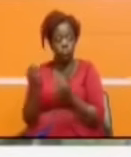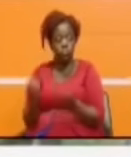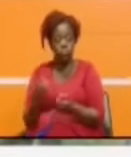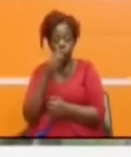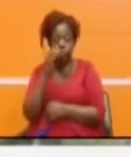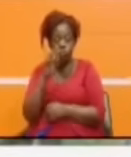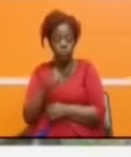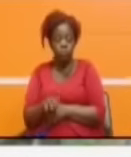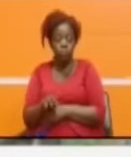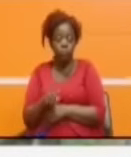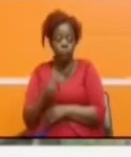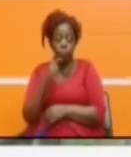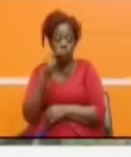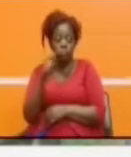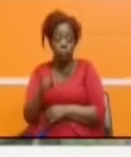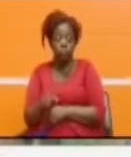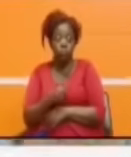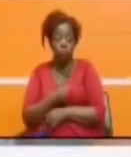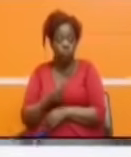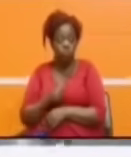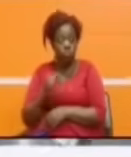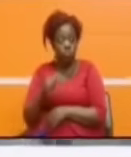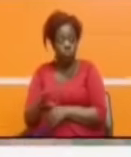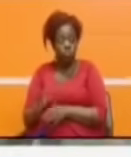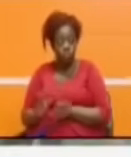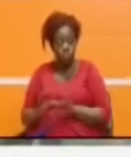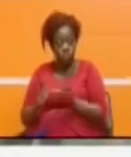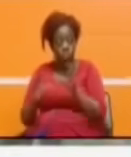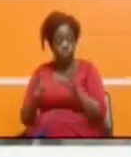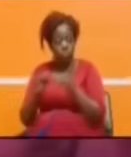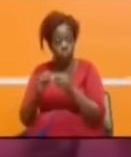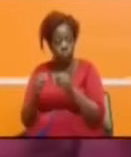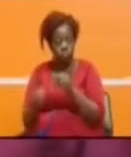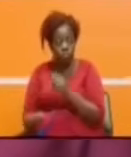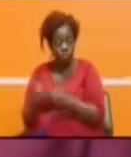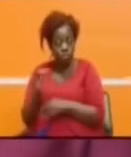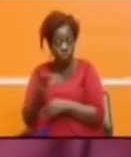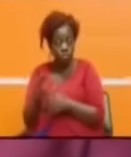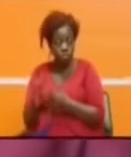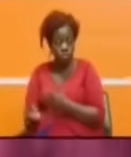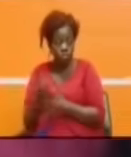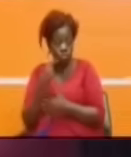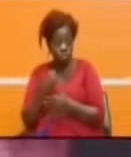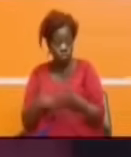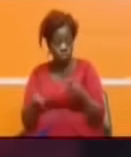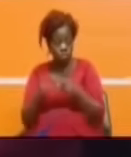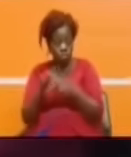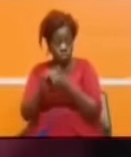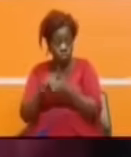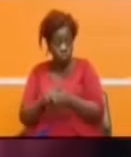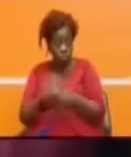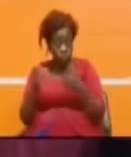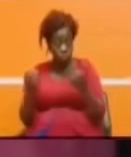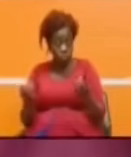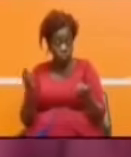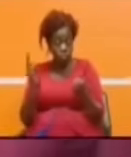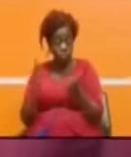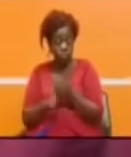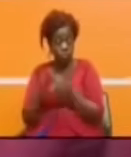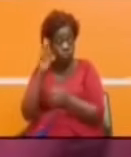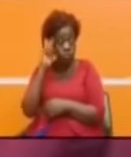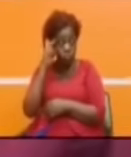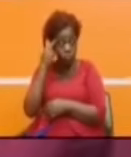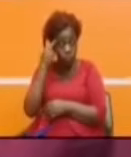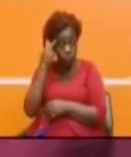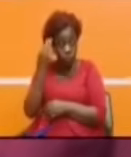kimulange amugamba naye mama guwasindikiriza omwana oyo. Yagambye nti ne bba mu kiseera kino yafuna obukosefu ku